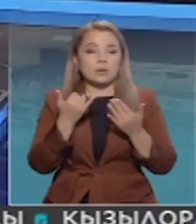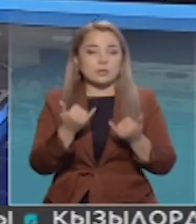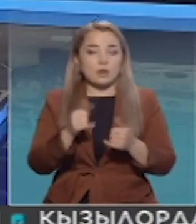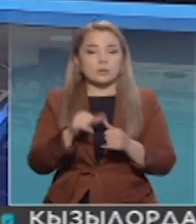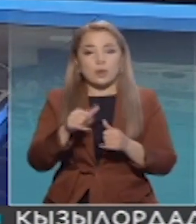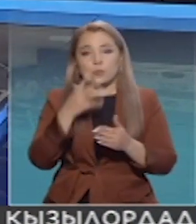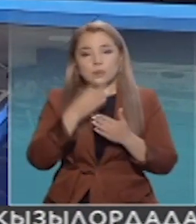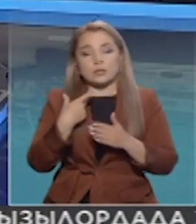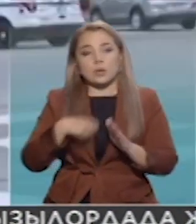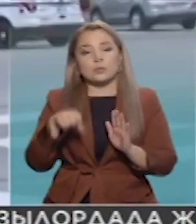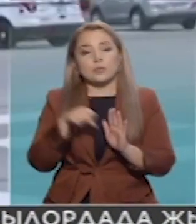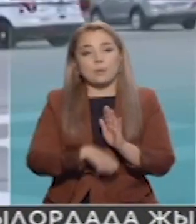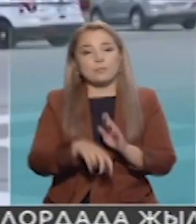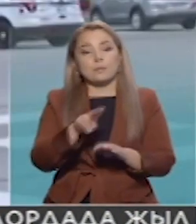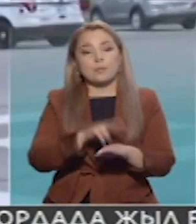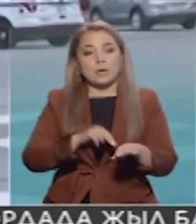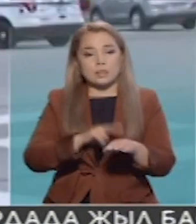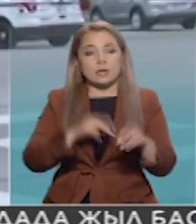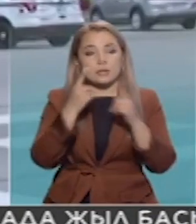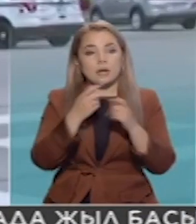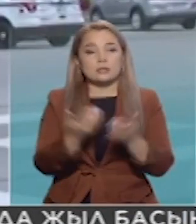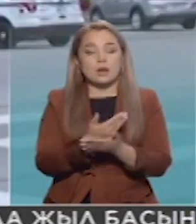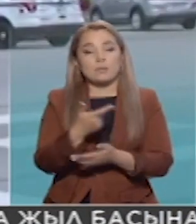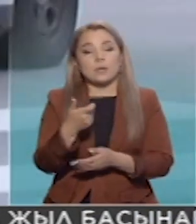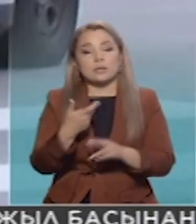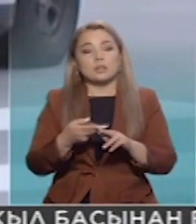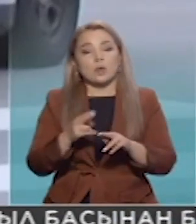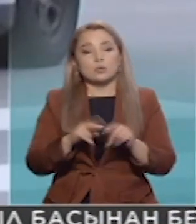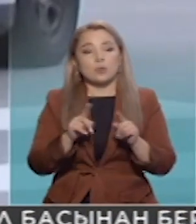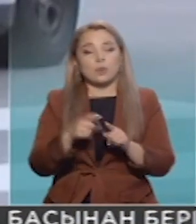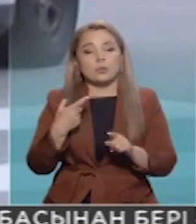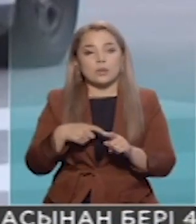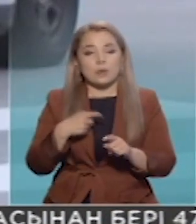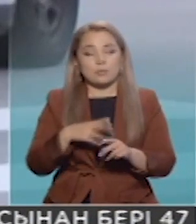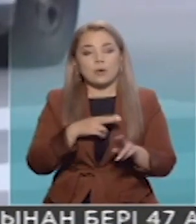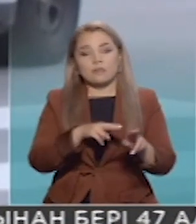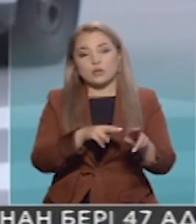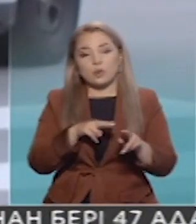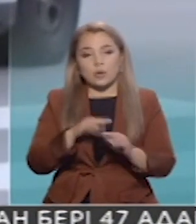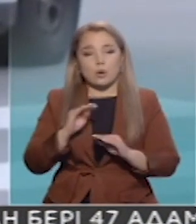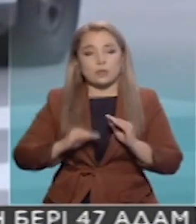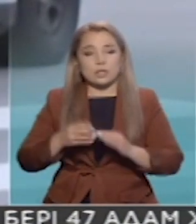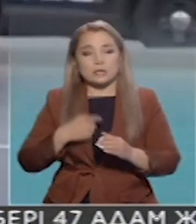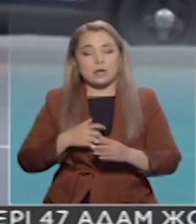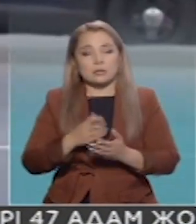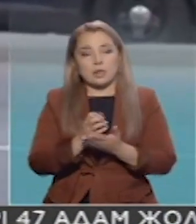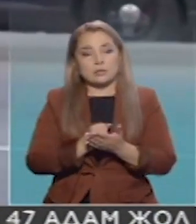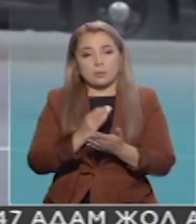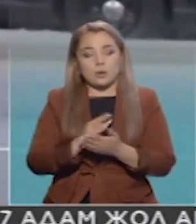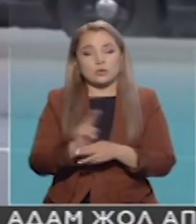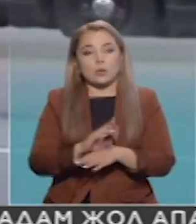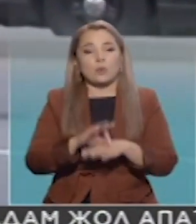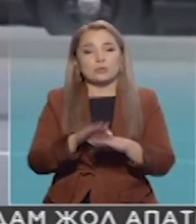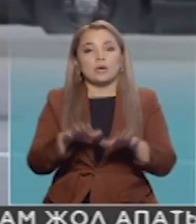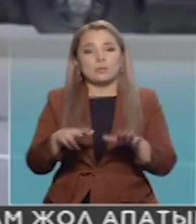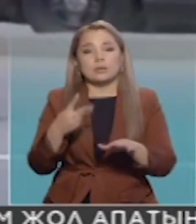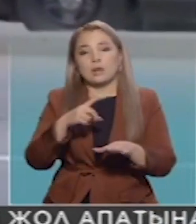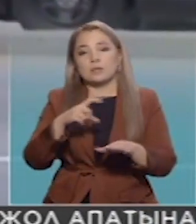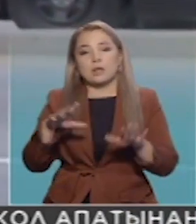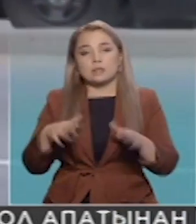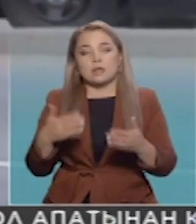бөлек өзінде мерт қылған полицияның дерегінше ол тапаншамен және өзінің винтовкамен қаруланған. Денесі емдеу орнының екінші